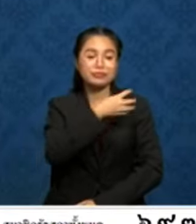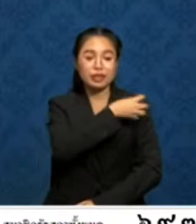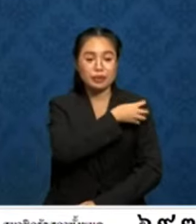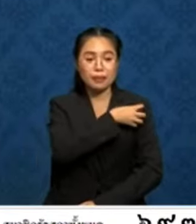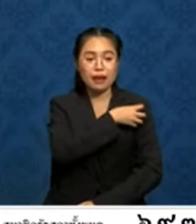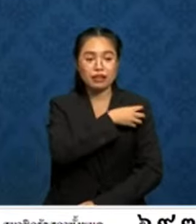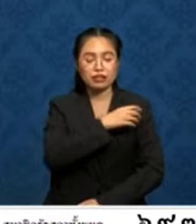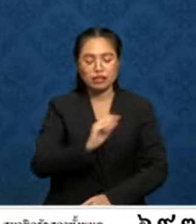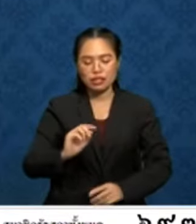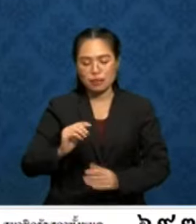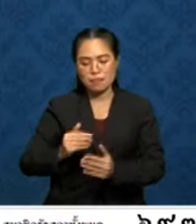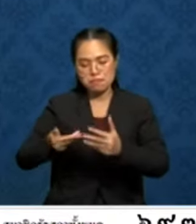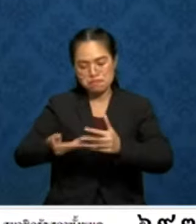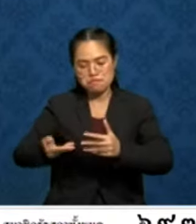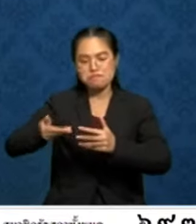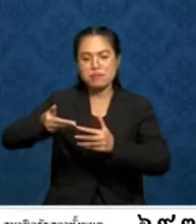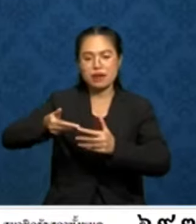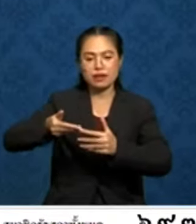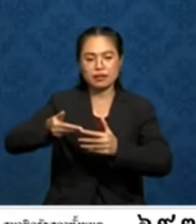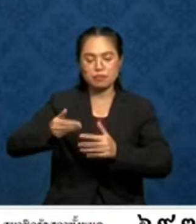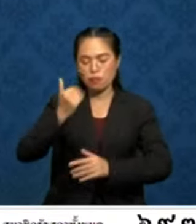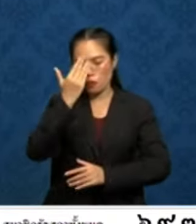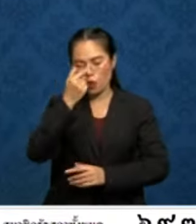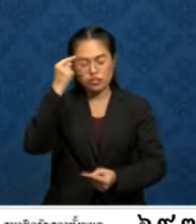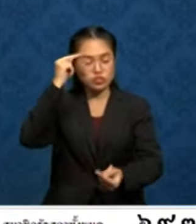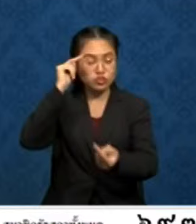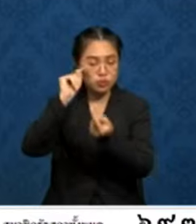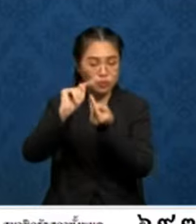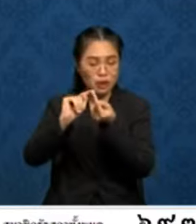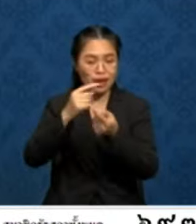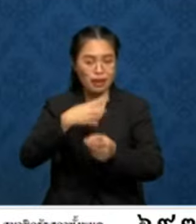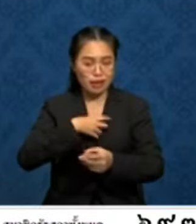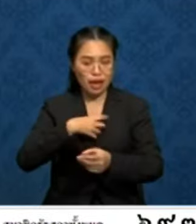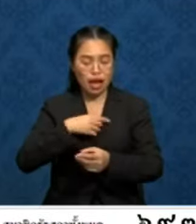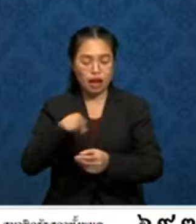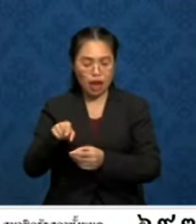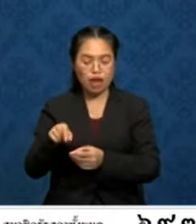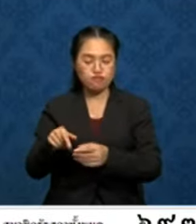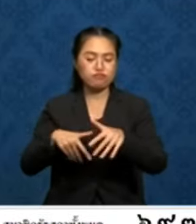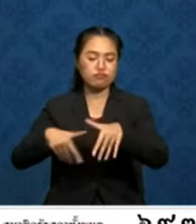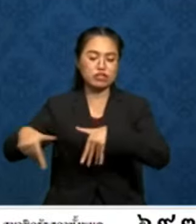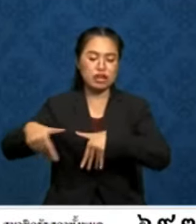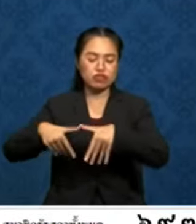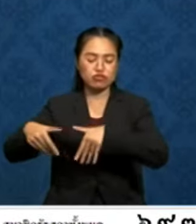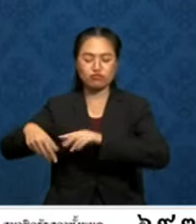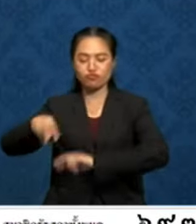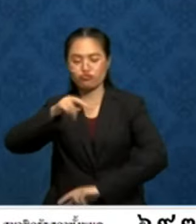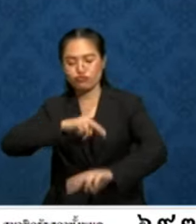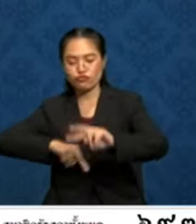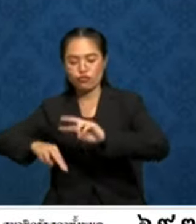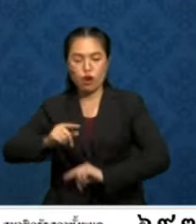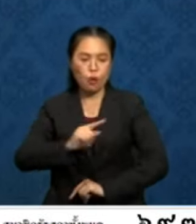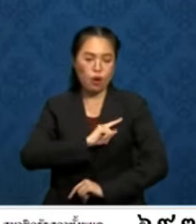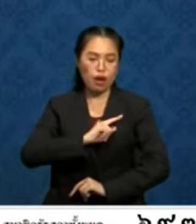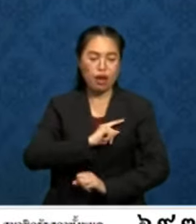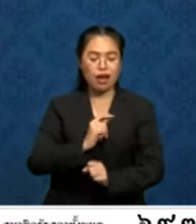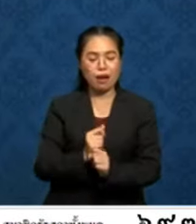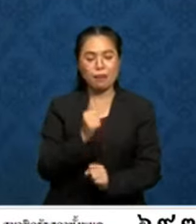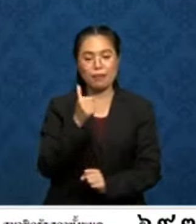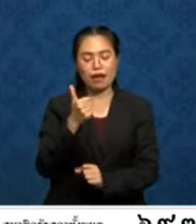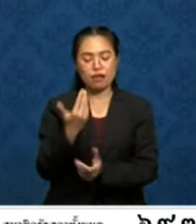นั้นเรายกฐานะเจตอารมณ์เราชัดเจนครับเราต้องการให้ท้องถิ่นปกครองตนเองนะครับพึ่งพาตนเองได้มีงบ